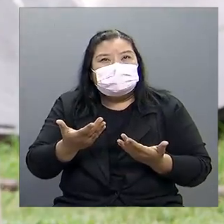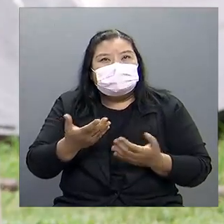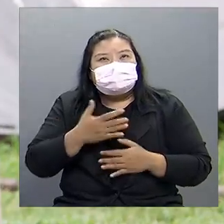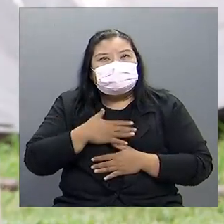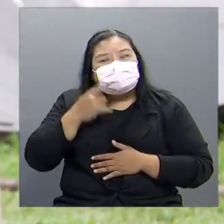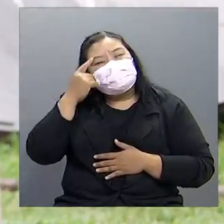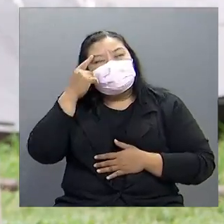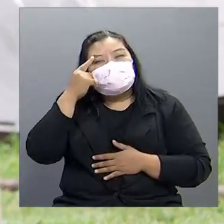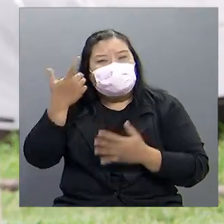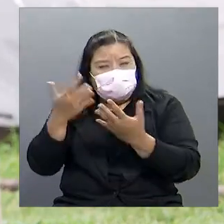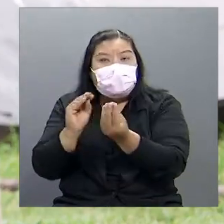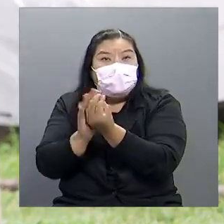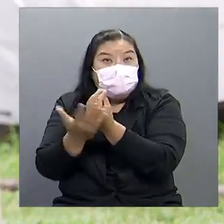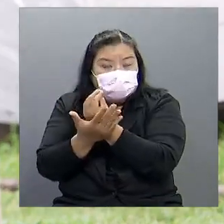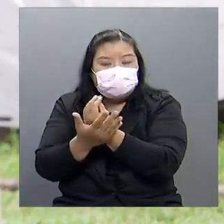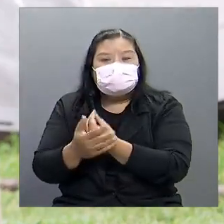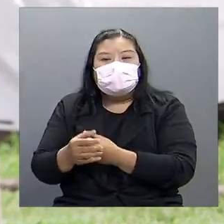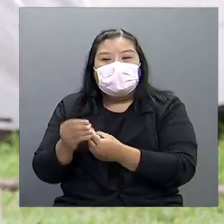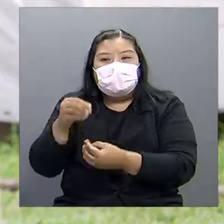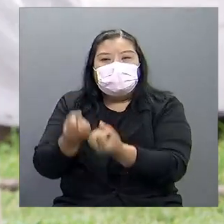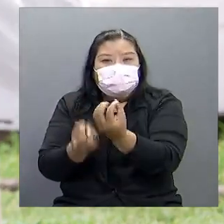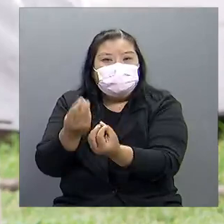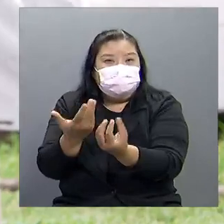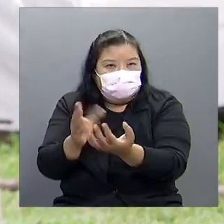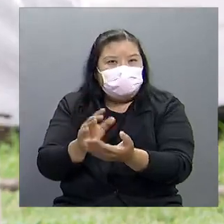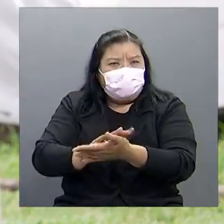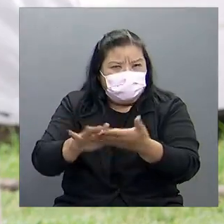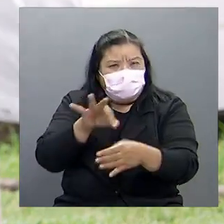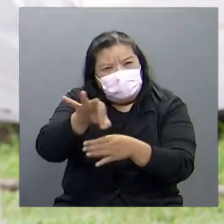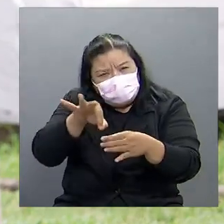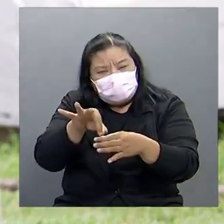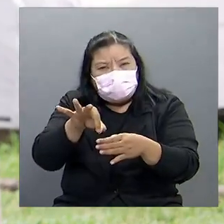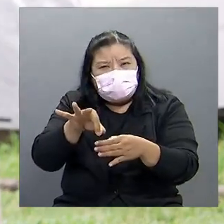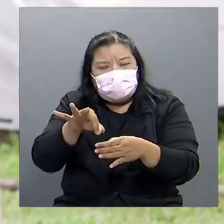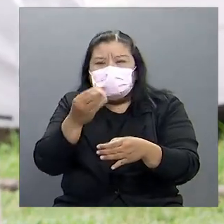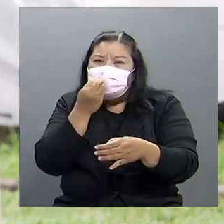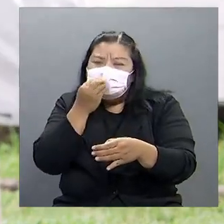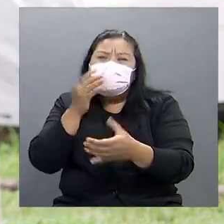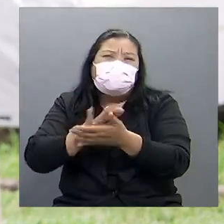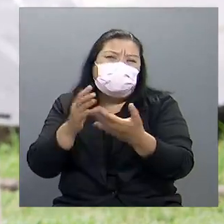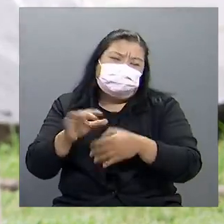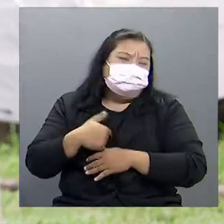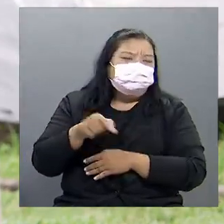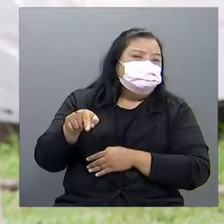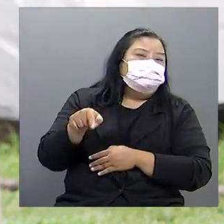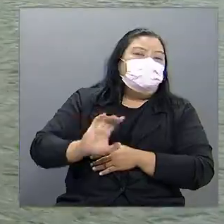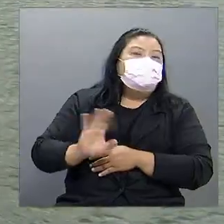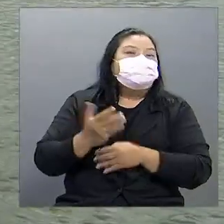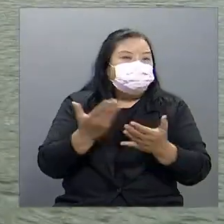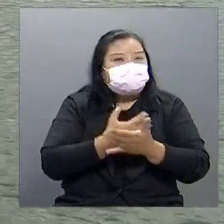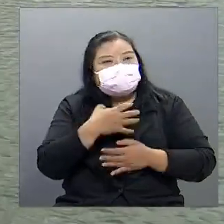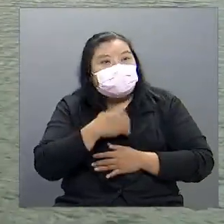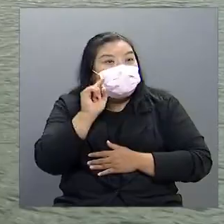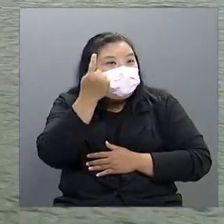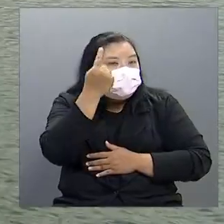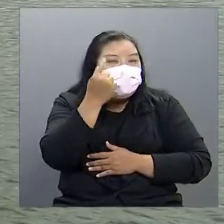เราเคยทำแบบอาหารและเครื่องดื่มมาแล้วเราไม่ค่อยก็อยากทำแบบเดิมแล้วอย่าทำสิ่งใหม่บ้างเลยเนี้ยเราก็